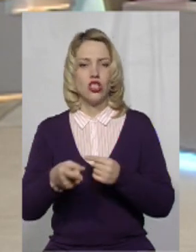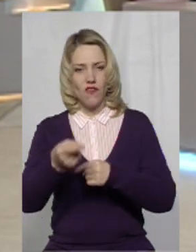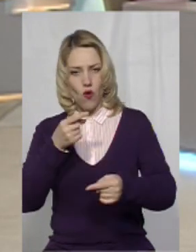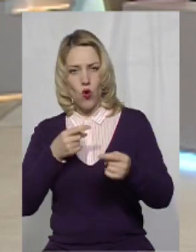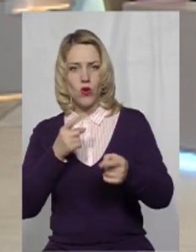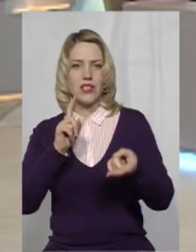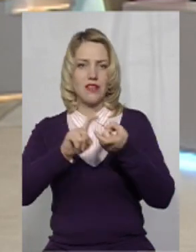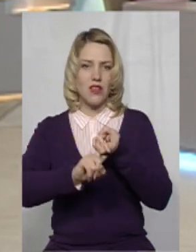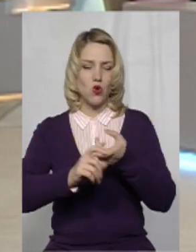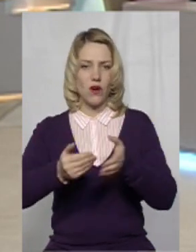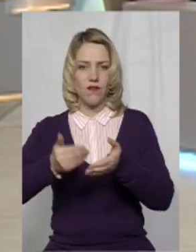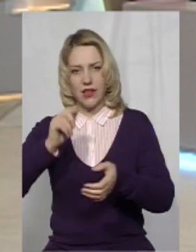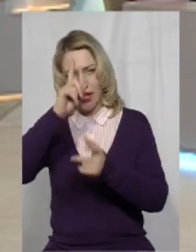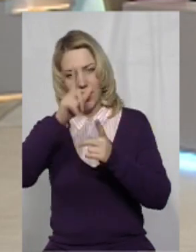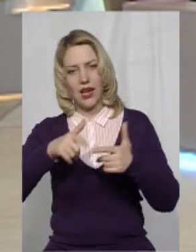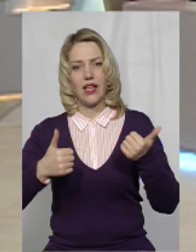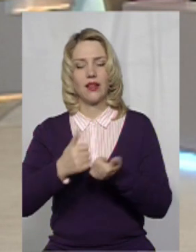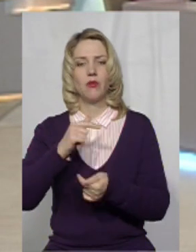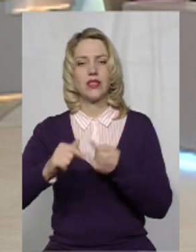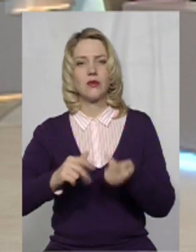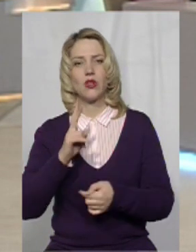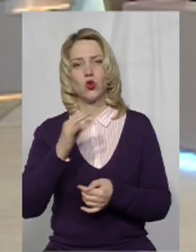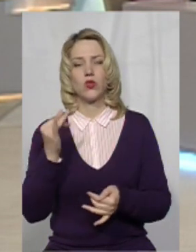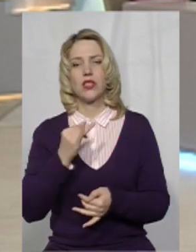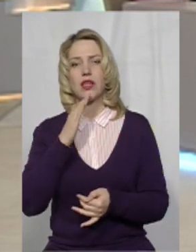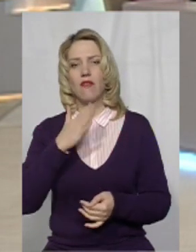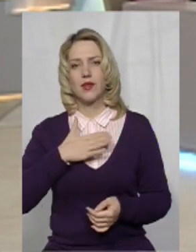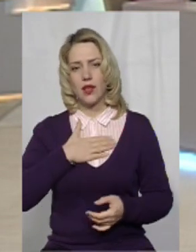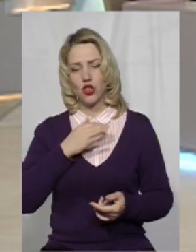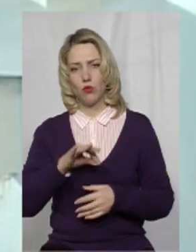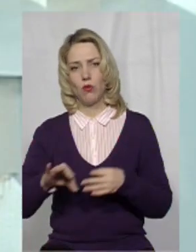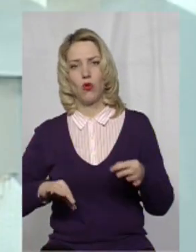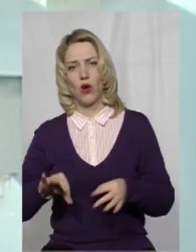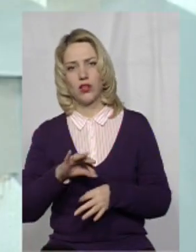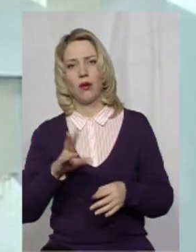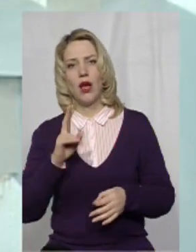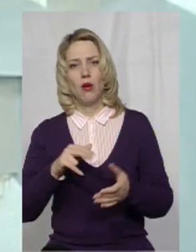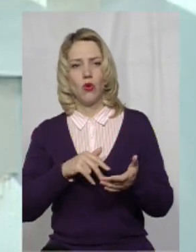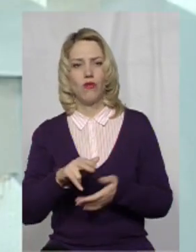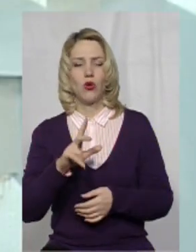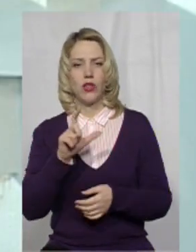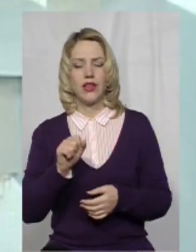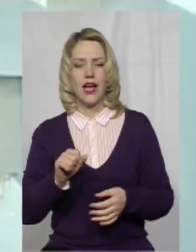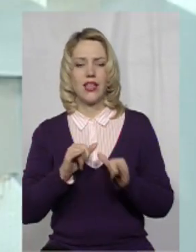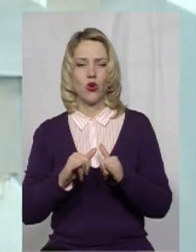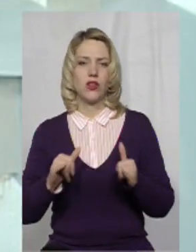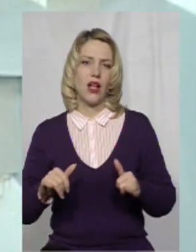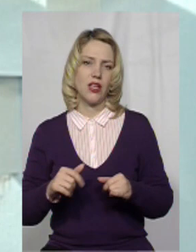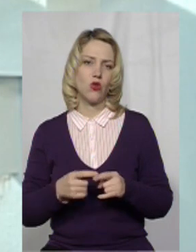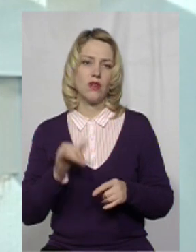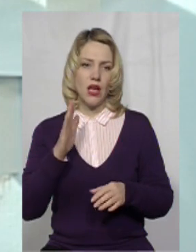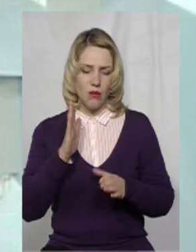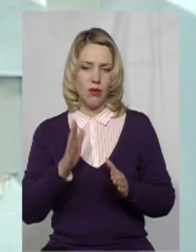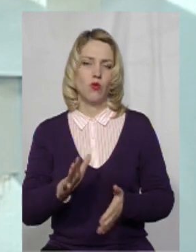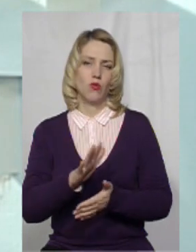зв'язок власне від країн і бізнесменів, які зацікавилися нашими проектами, буде надходити на агенцію регіонального розвитку, і ми вже далі